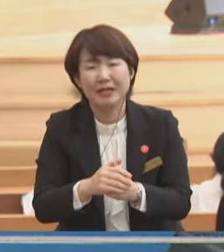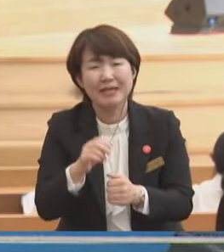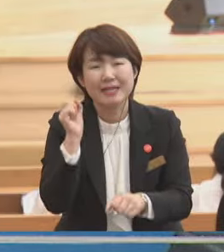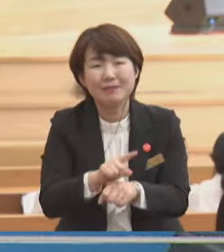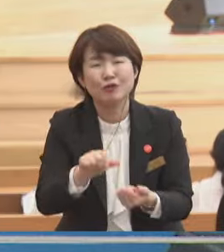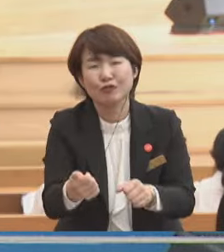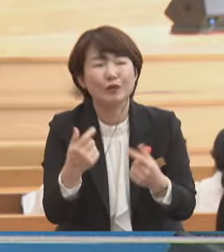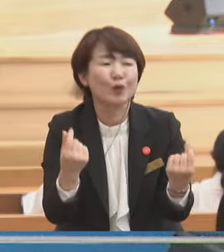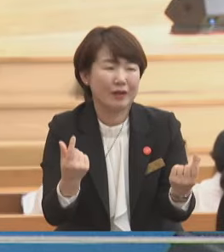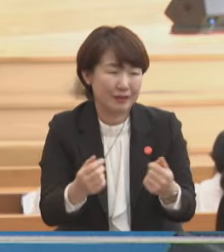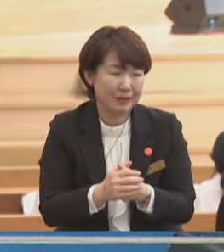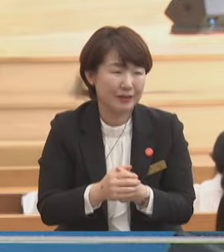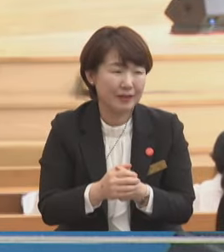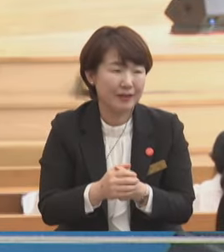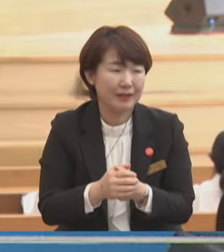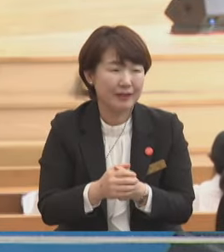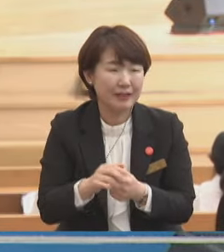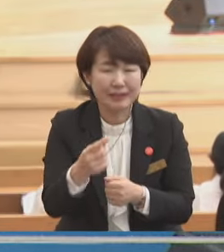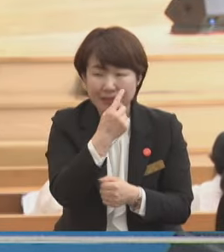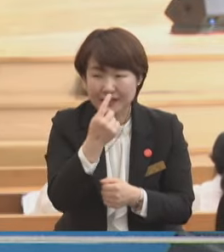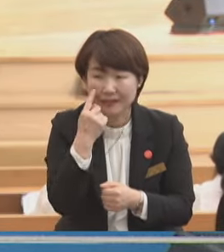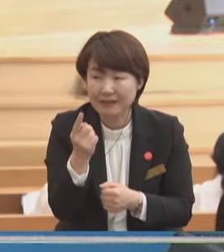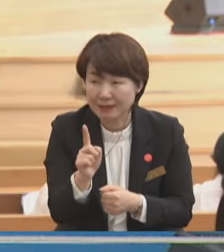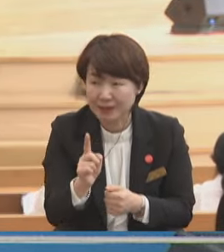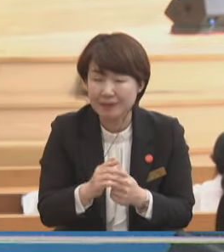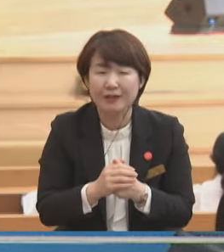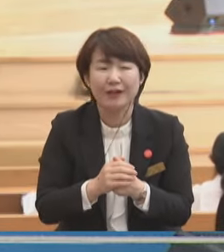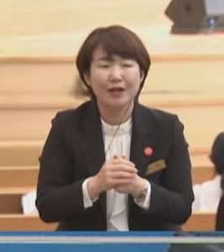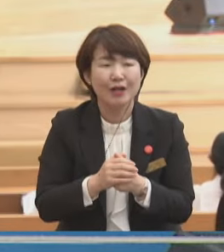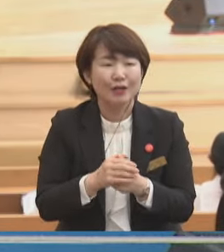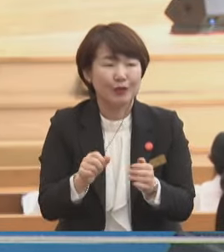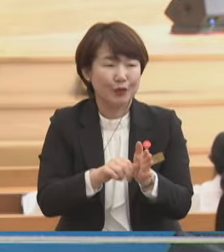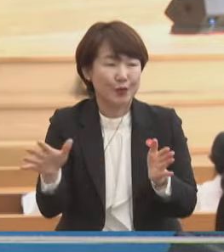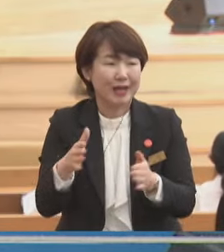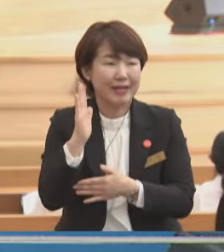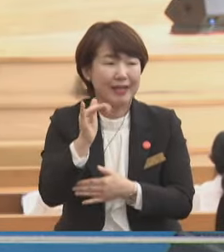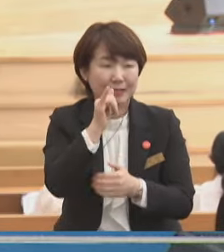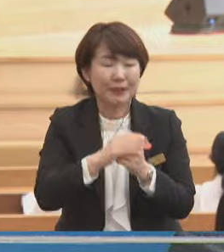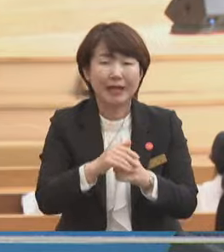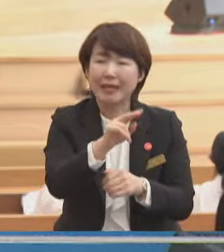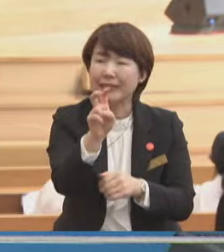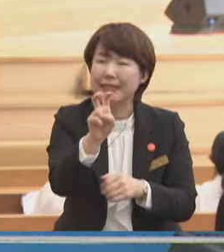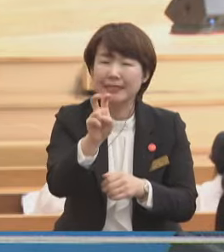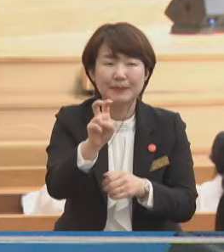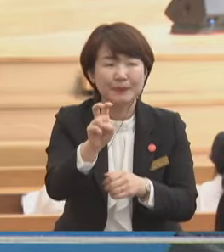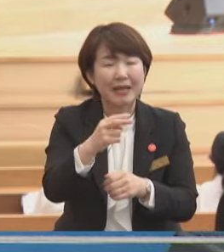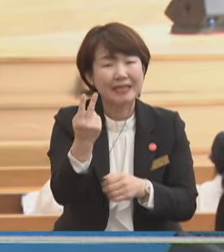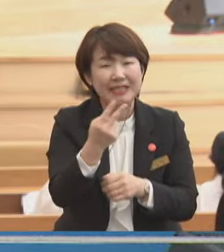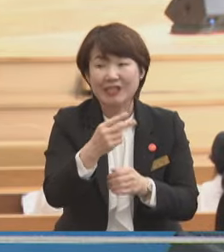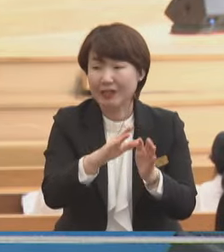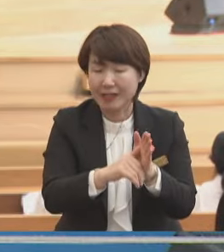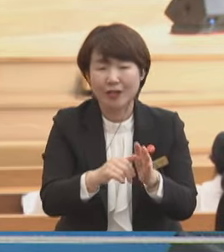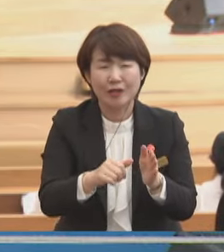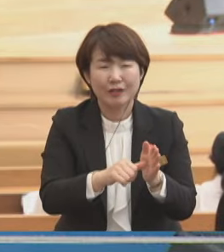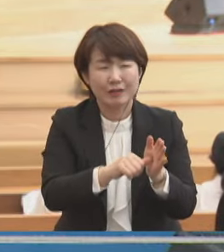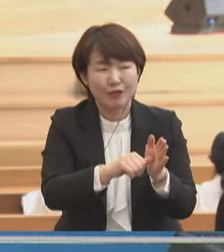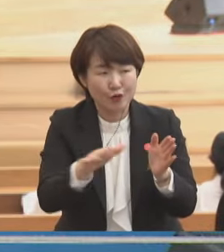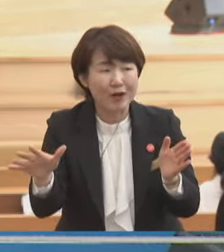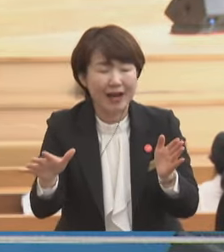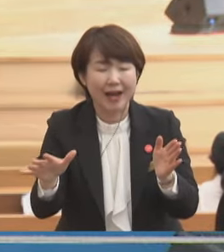그걸 증명하는 것이 아주 유명한 스토리가 있지 않습니까 20세기를 대표하는 사상가이고 또